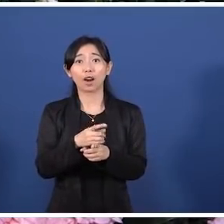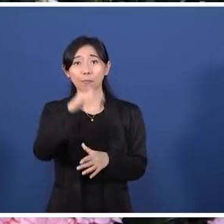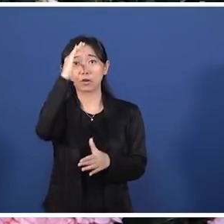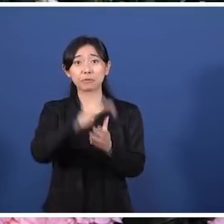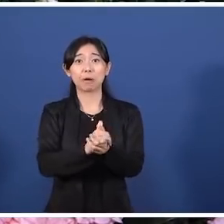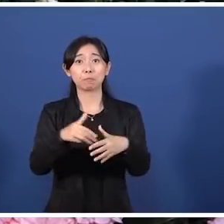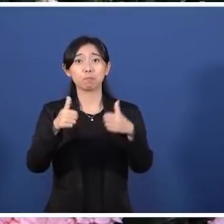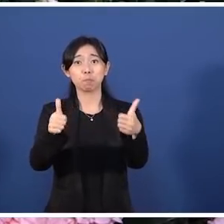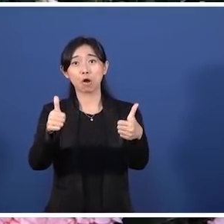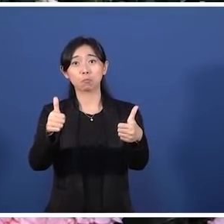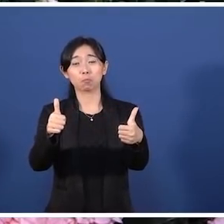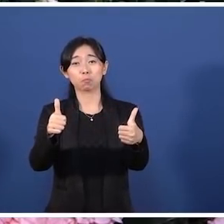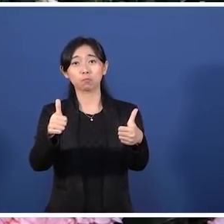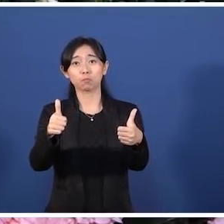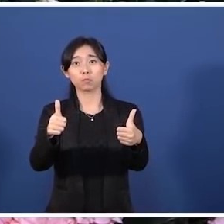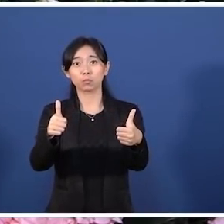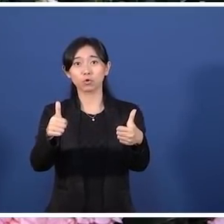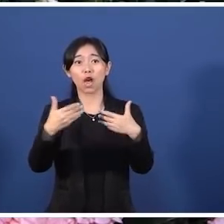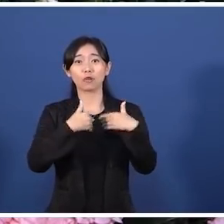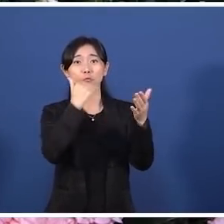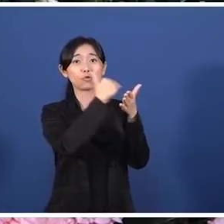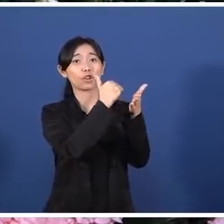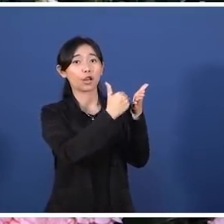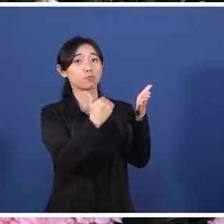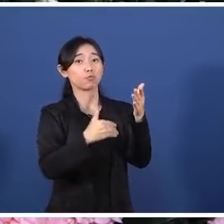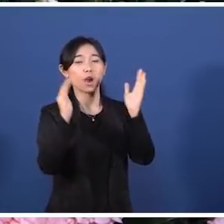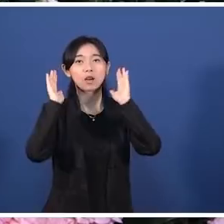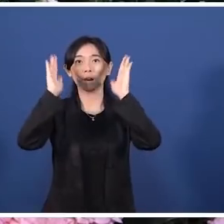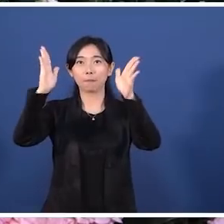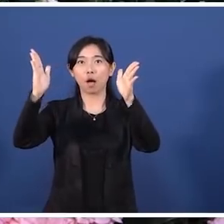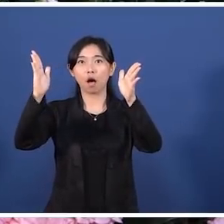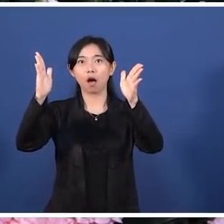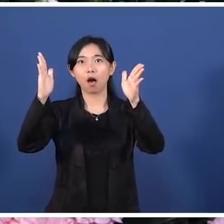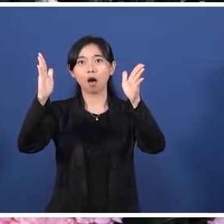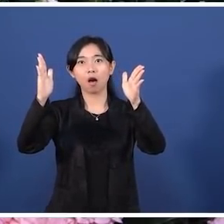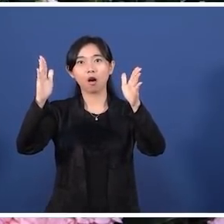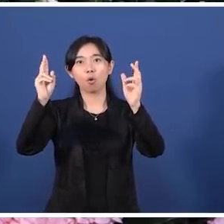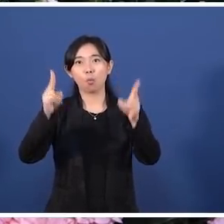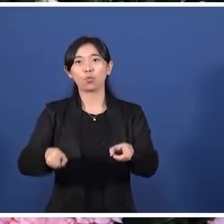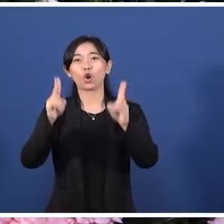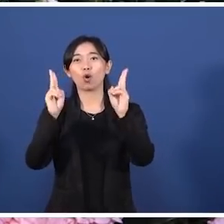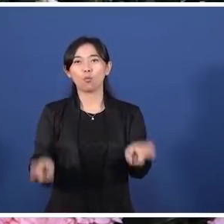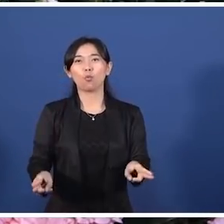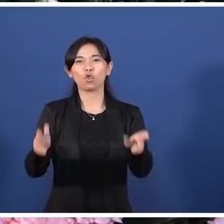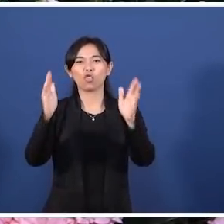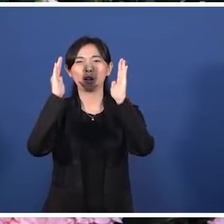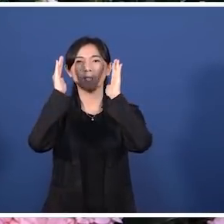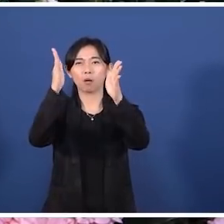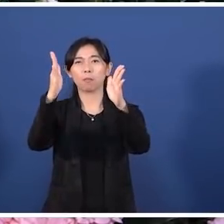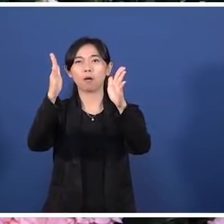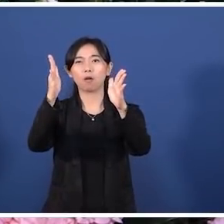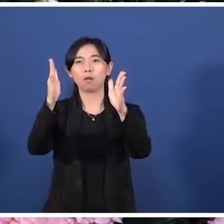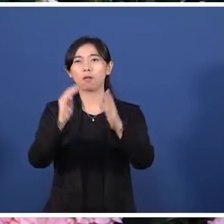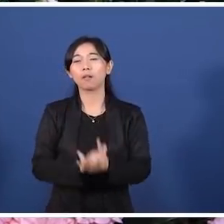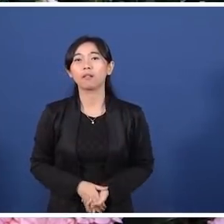beriman karena memang menghidupi aturan-aturan agama, ahli-ahli agama, orang-orang yang merasa dekat dengan